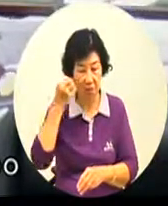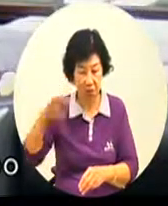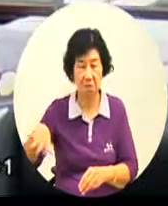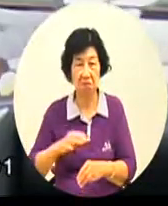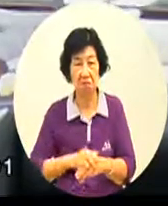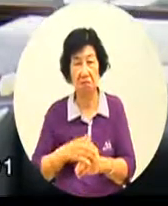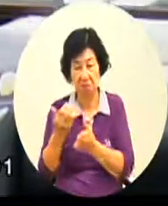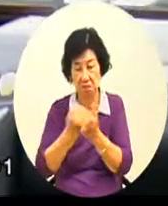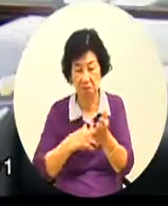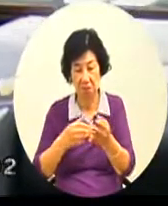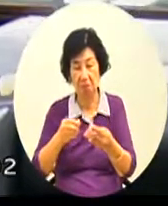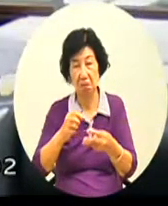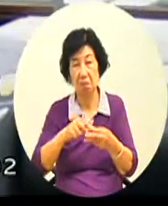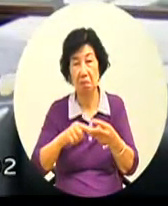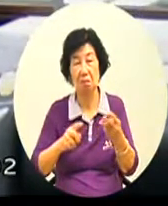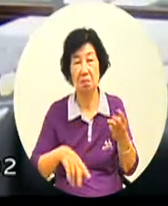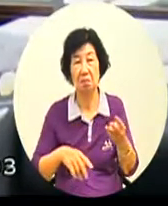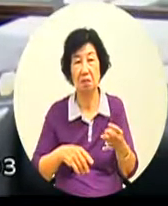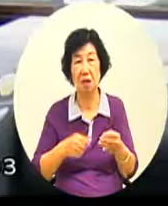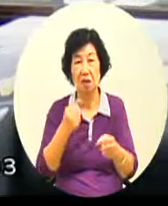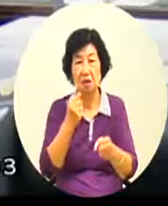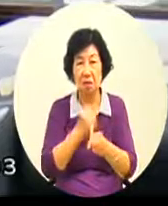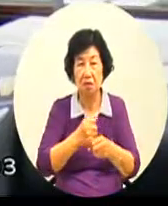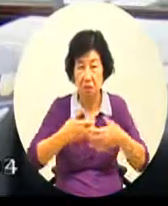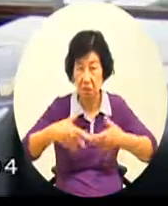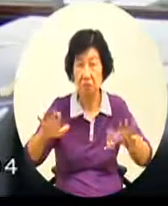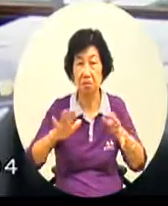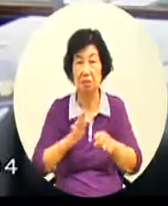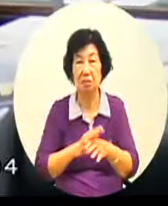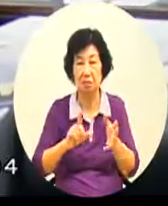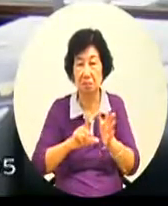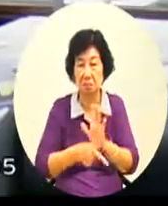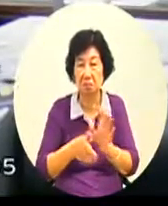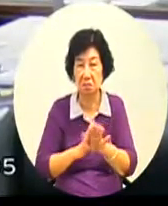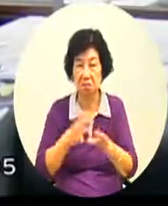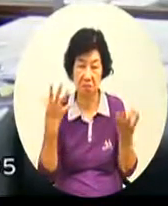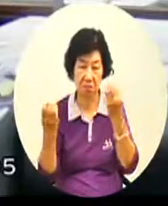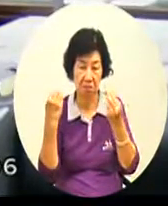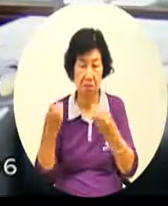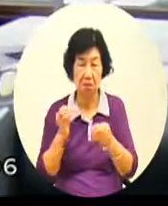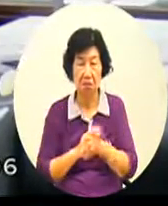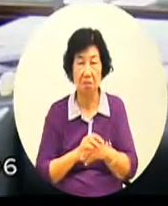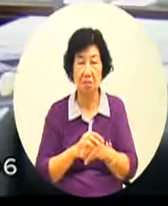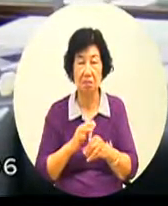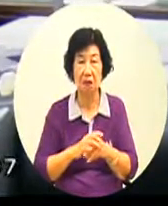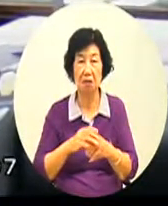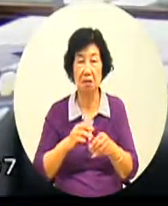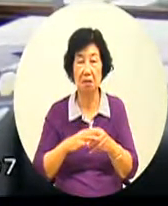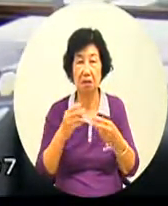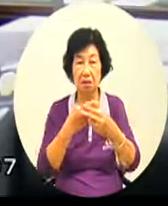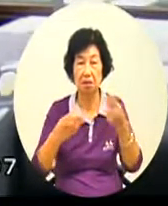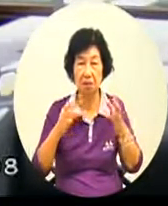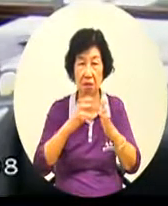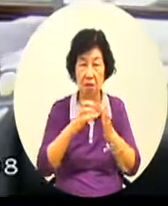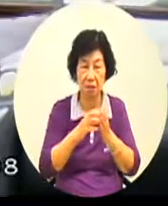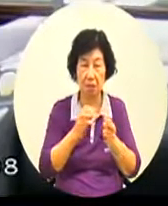3点，譬如说下班以后啦，时间很模糊，耐不停。然后客户呢，到员工啊，